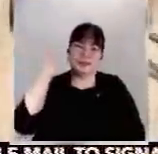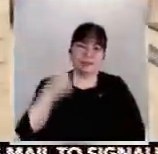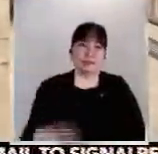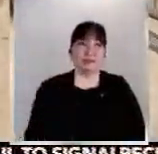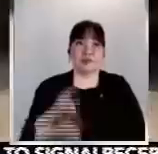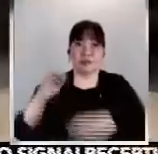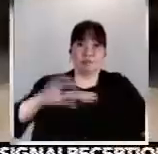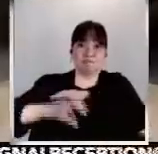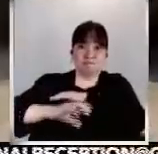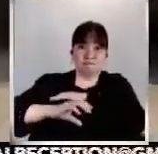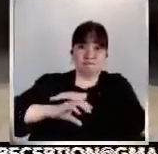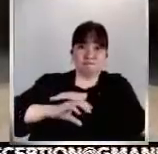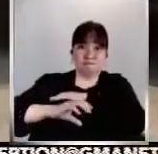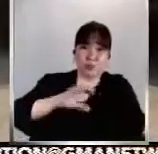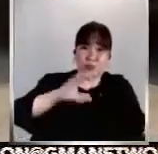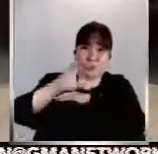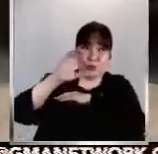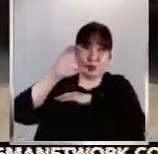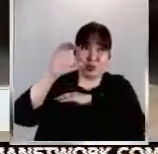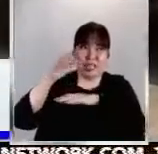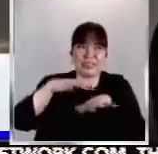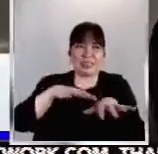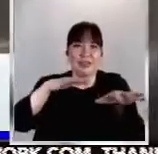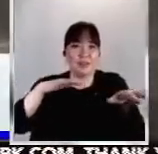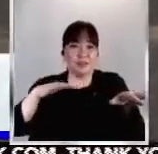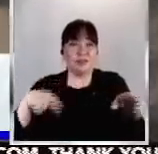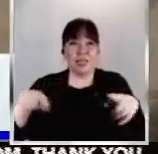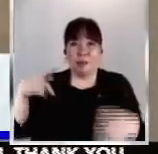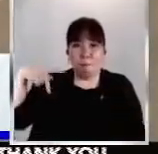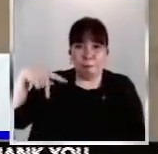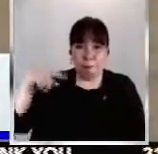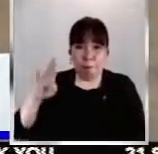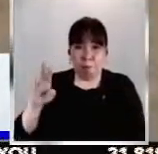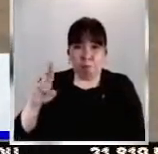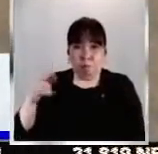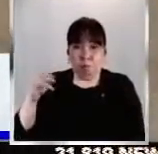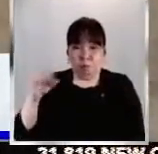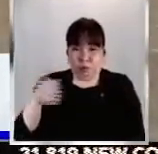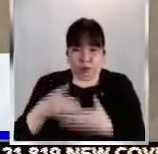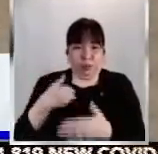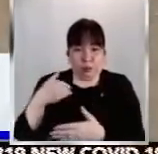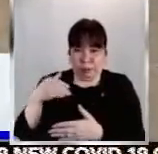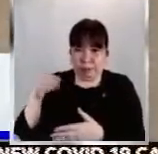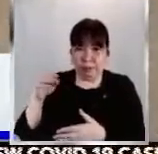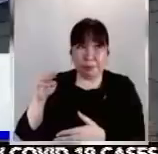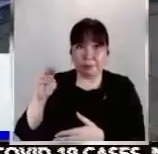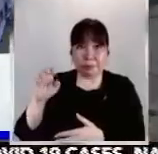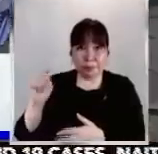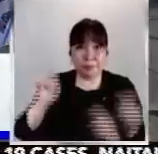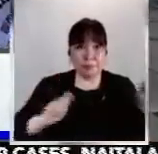traffic sa ilang saradong kalsada. Tulad dito sa Padre Burgos bago marating ang Metropolitan Theater sa direksyong patungong Quiapo